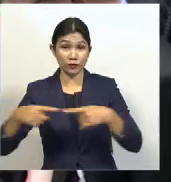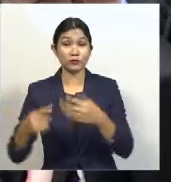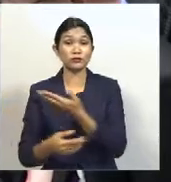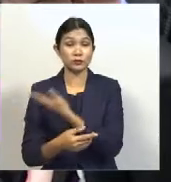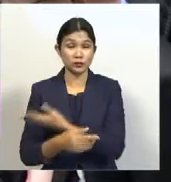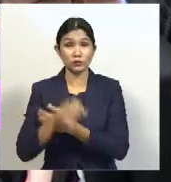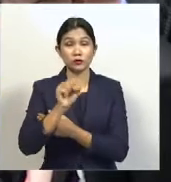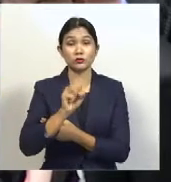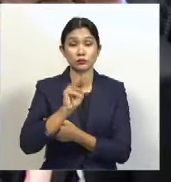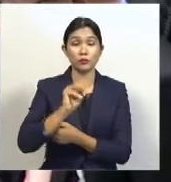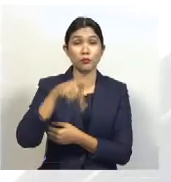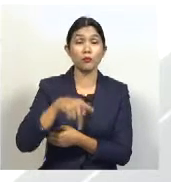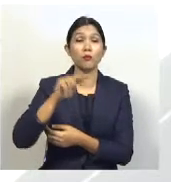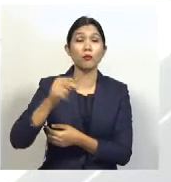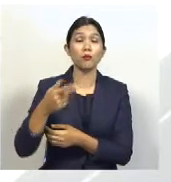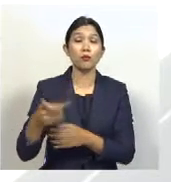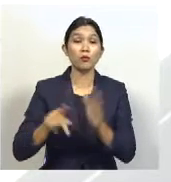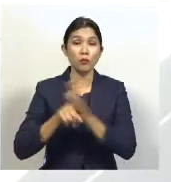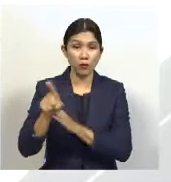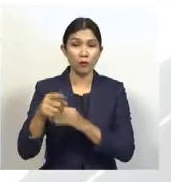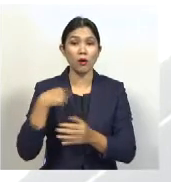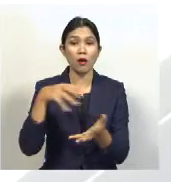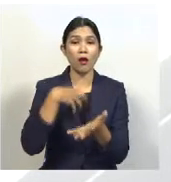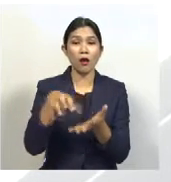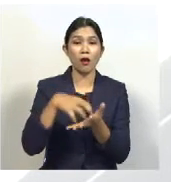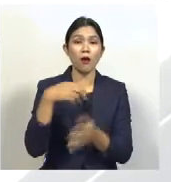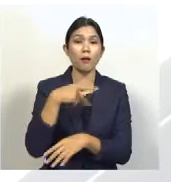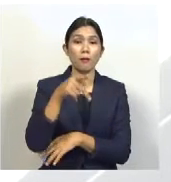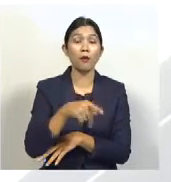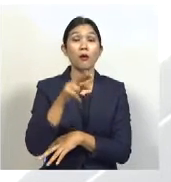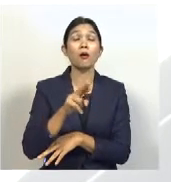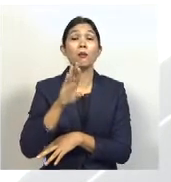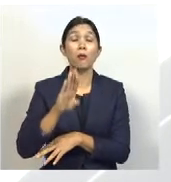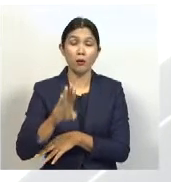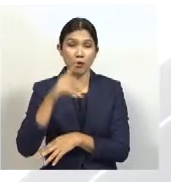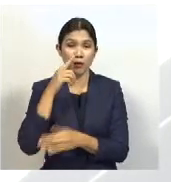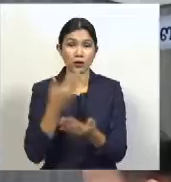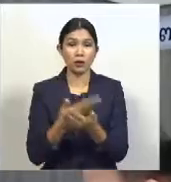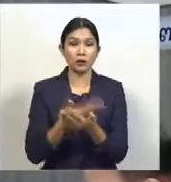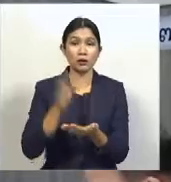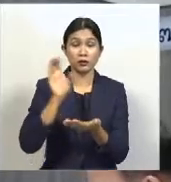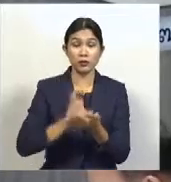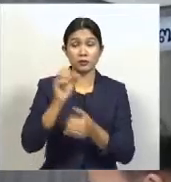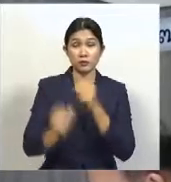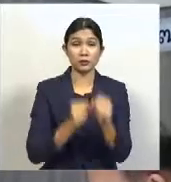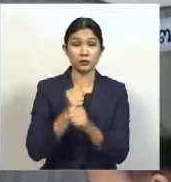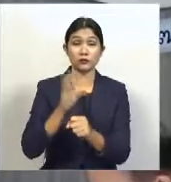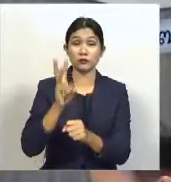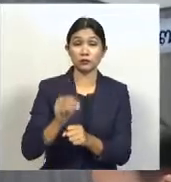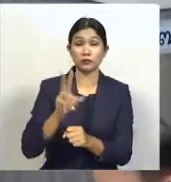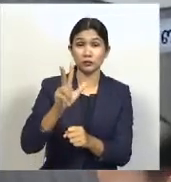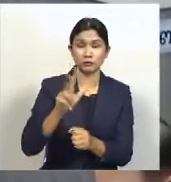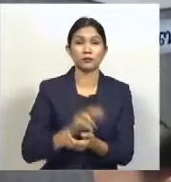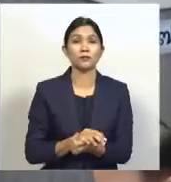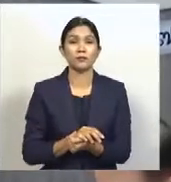วิวัฒน์ก็อภิปรายร่างพรบงบประมาณรายจ่ายประจำปีงบประมาณ2563นะคะ